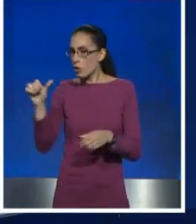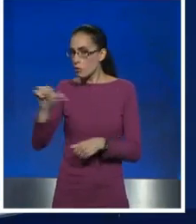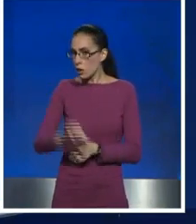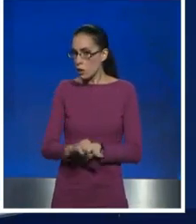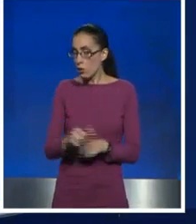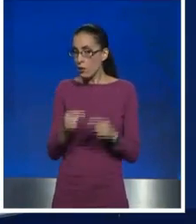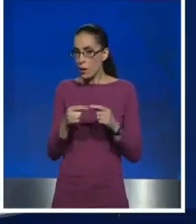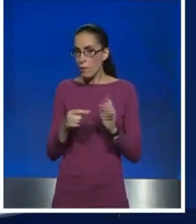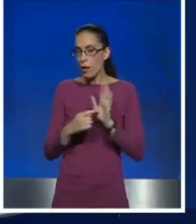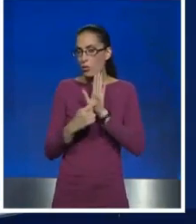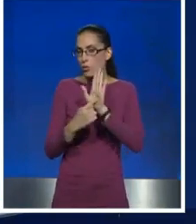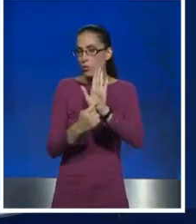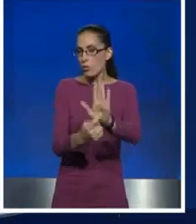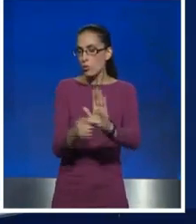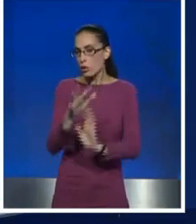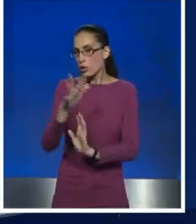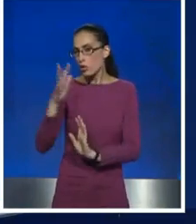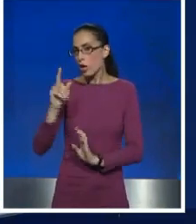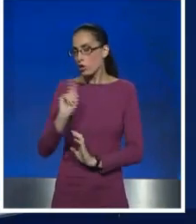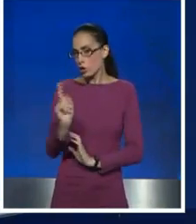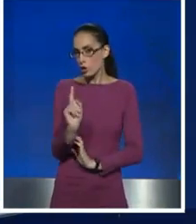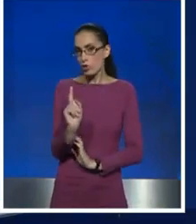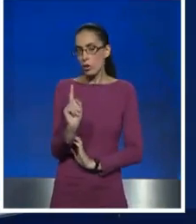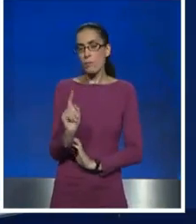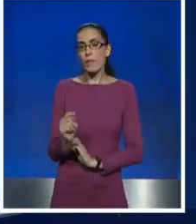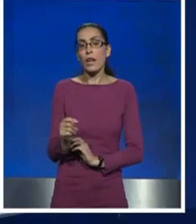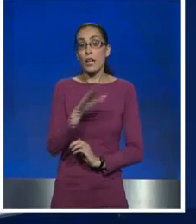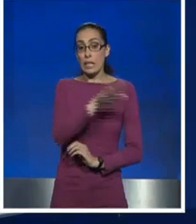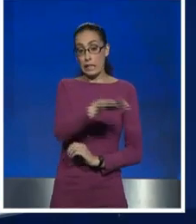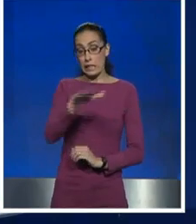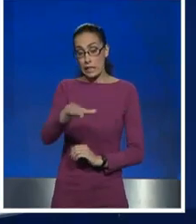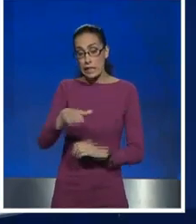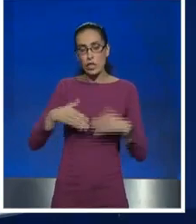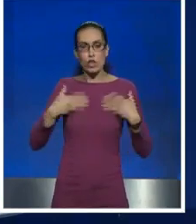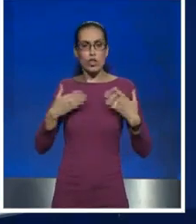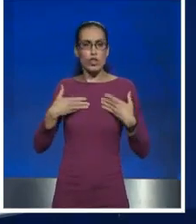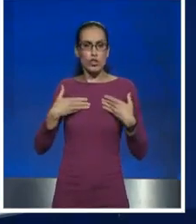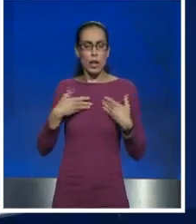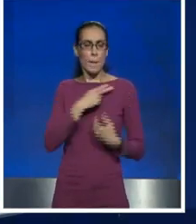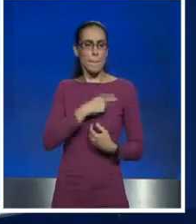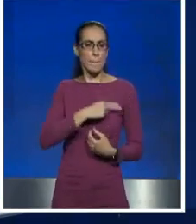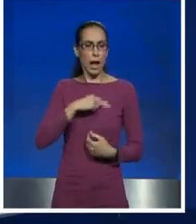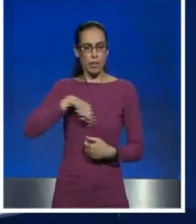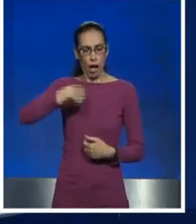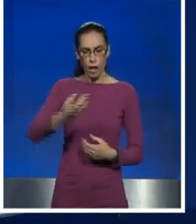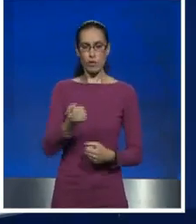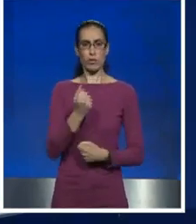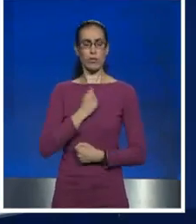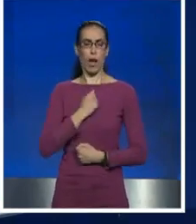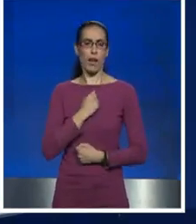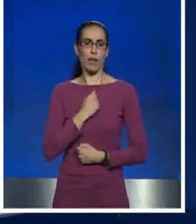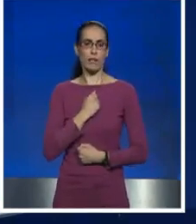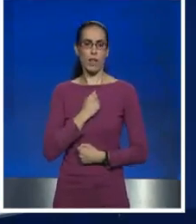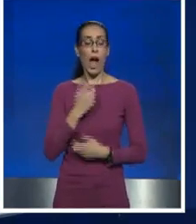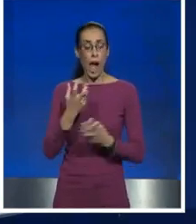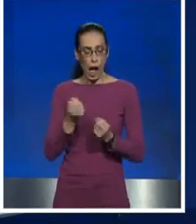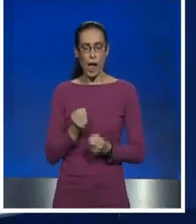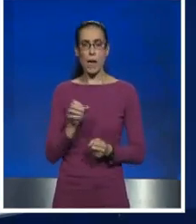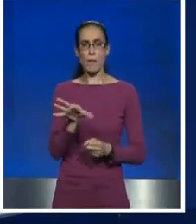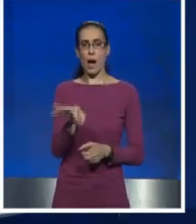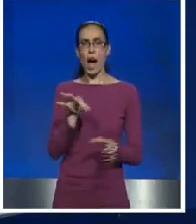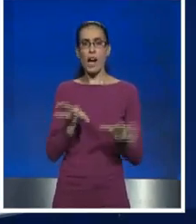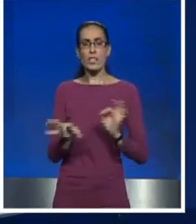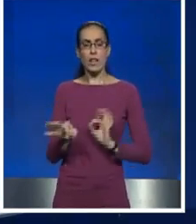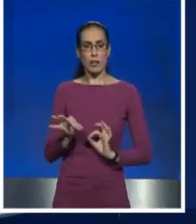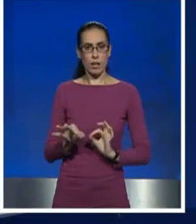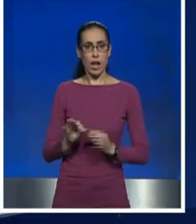imma messaġġ ċar lil ħafna lil poplu irid pajjiżu lura U din id-darba hemm magħżla bbażata fuq